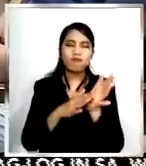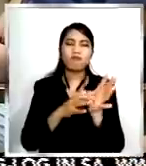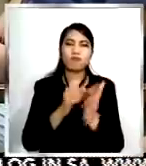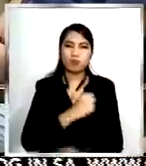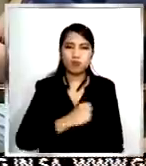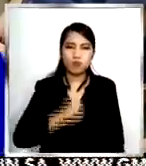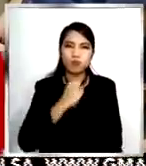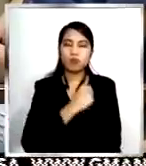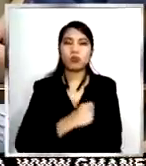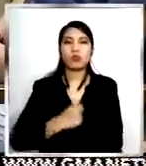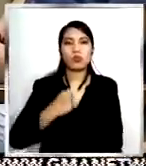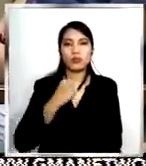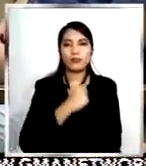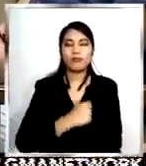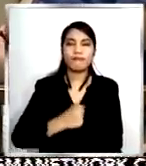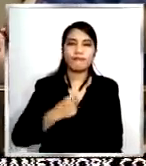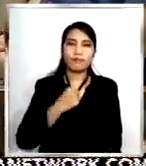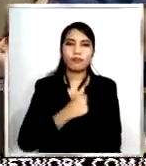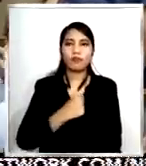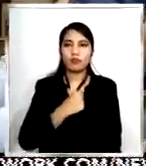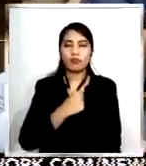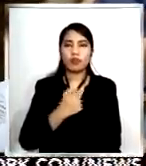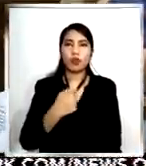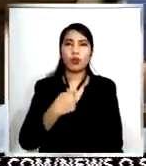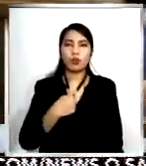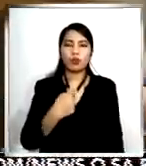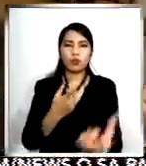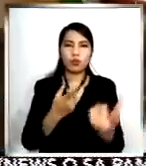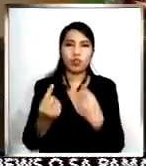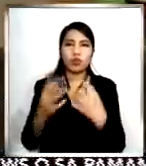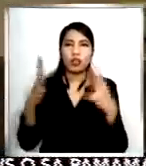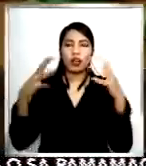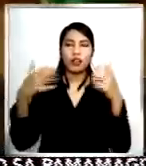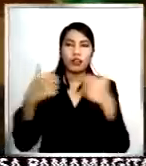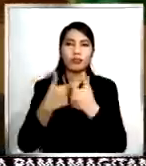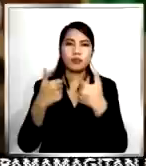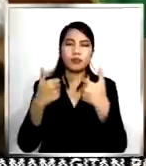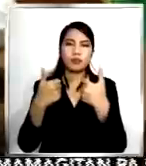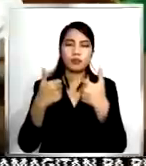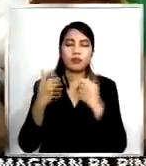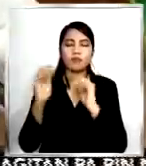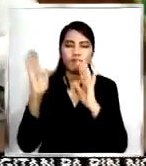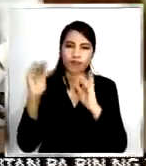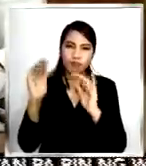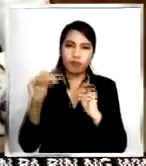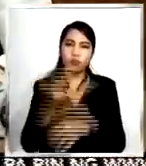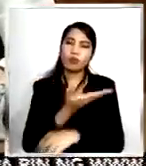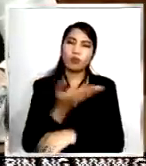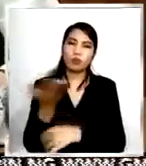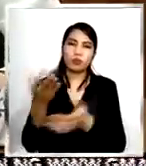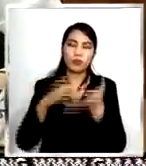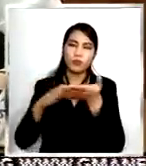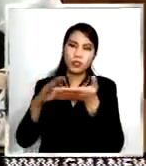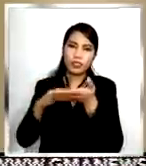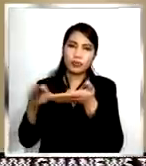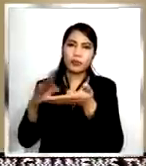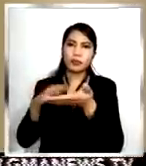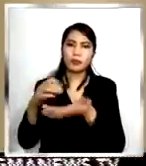Papatawaran sa nagawa kong aksidente. Sana mapatawad niyo ako sa aking nagawang